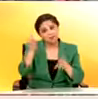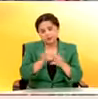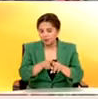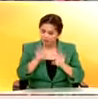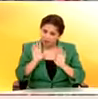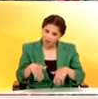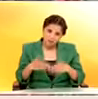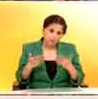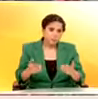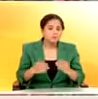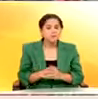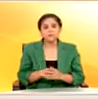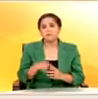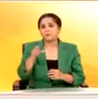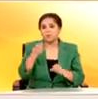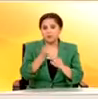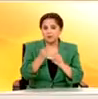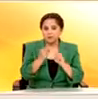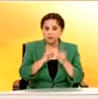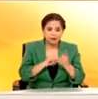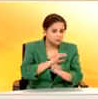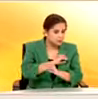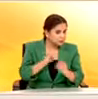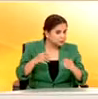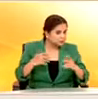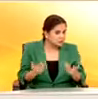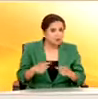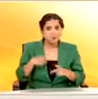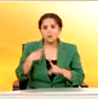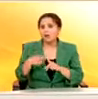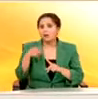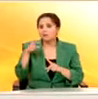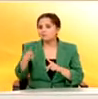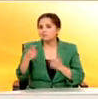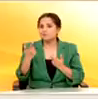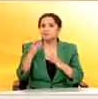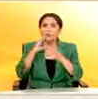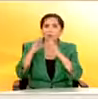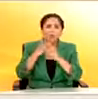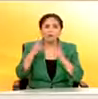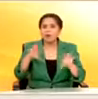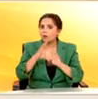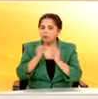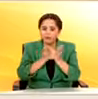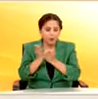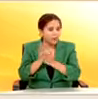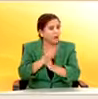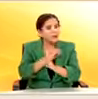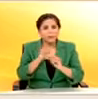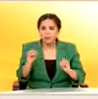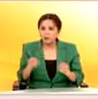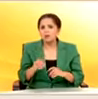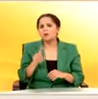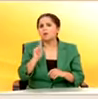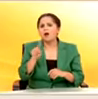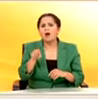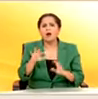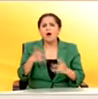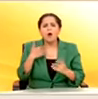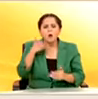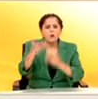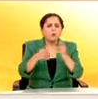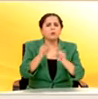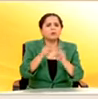है। न जीपीएस सिस्टम है, न संचार की वैसी व्यवस्थाएं हैं। फिर हम कैसे आगे